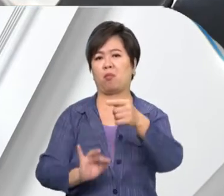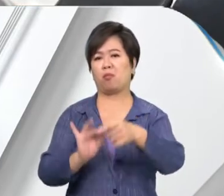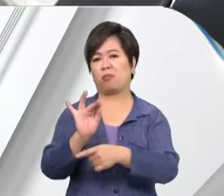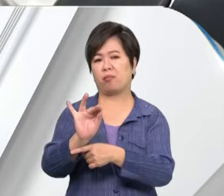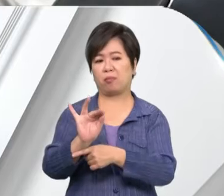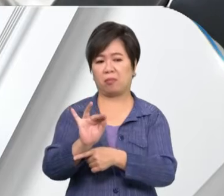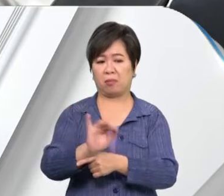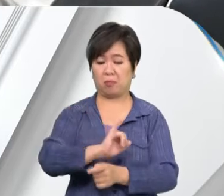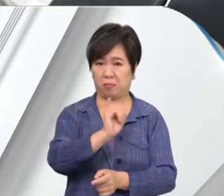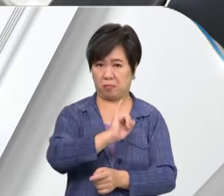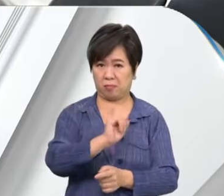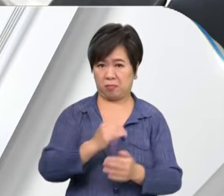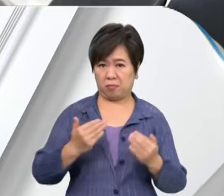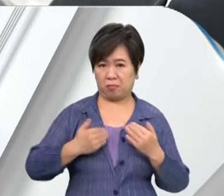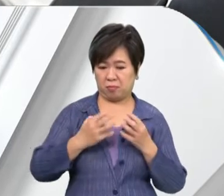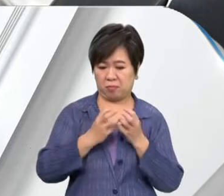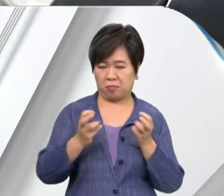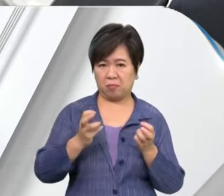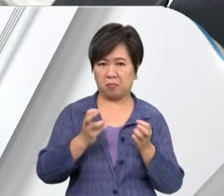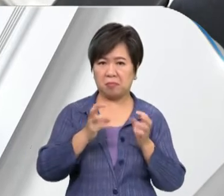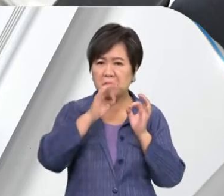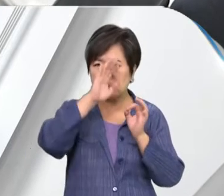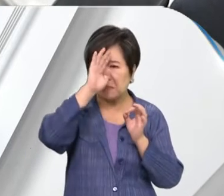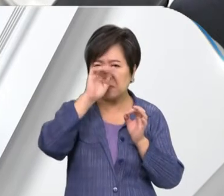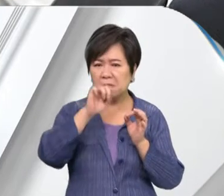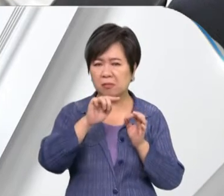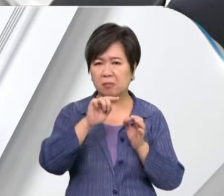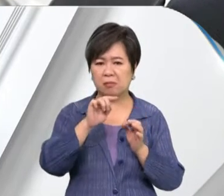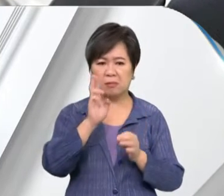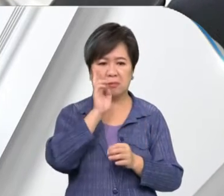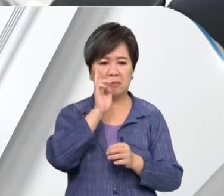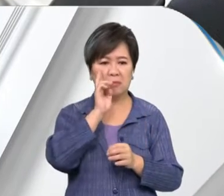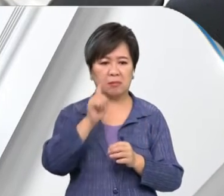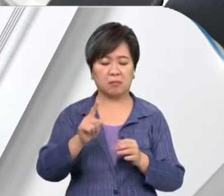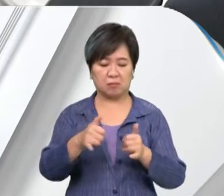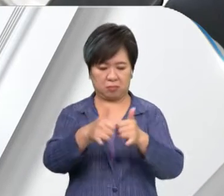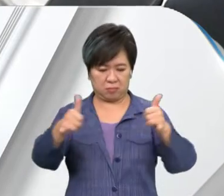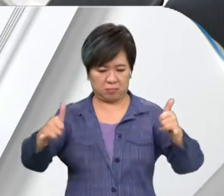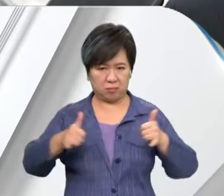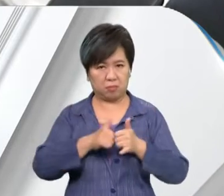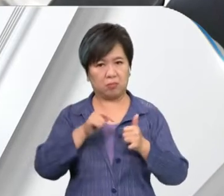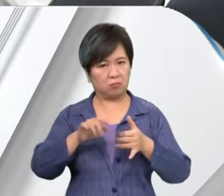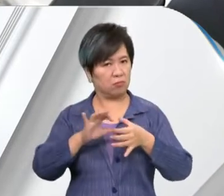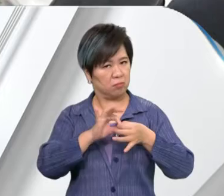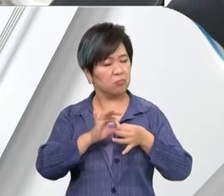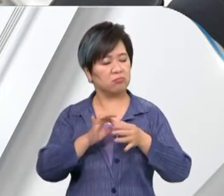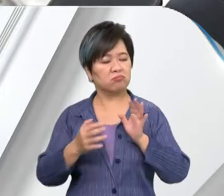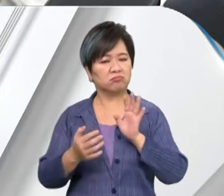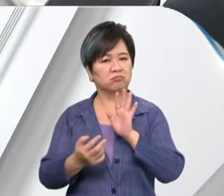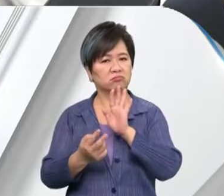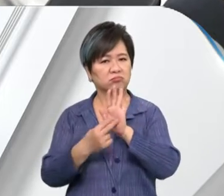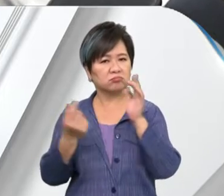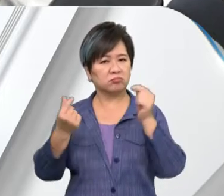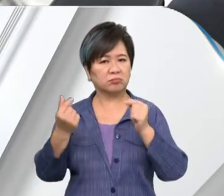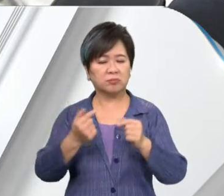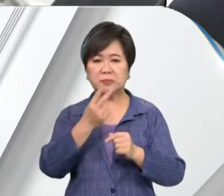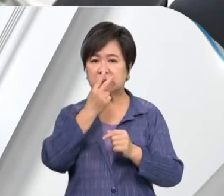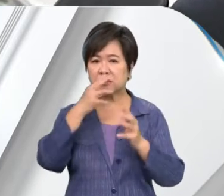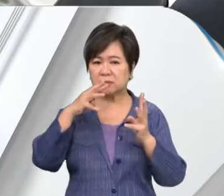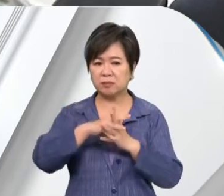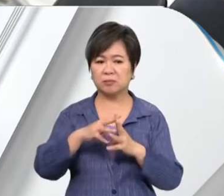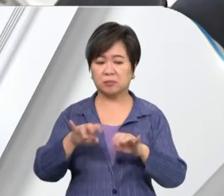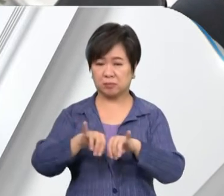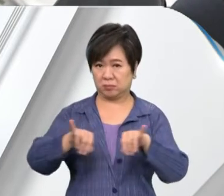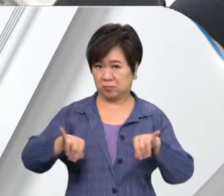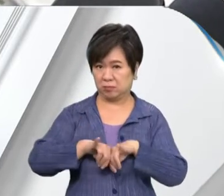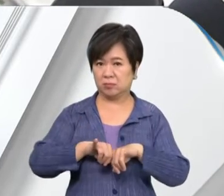肺腺癌的部分，我们看到这个好像是跟族群会有相关，特别是在亚洲来讲，特别是女性